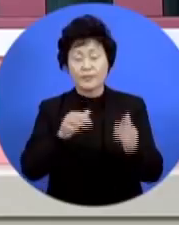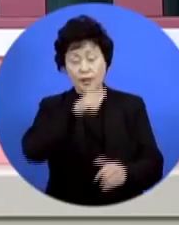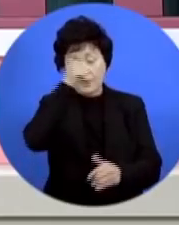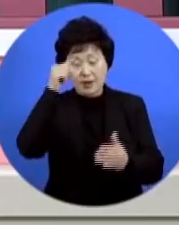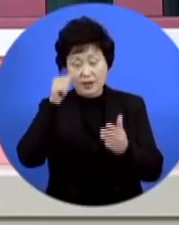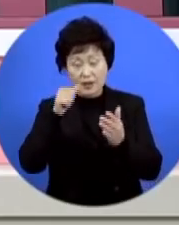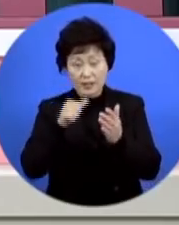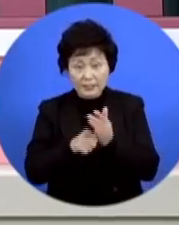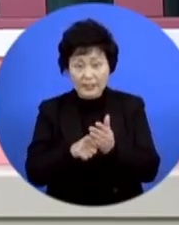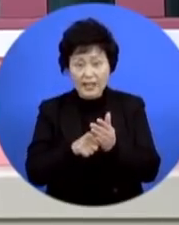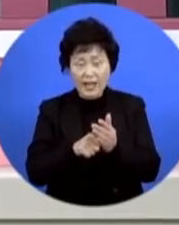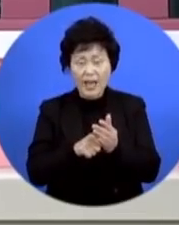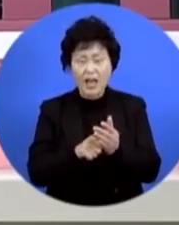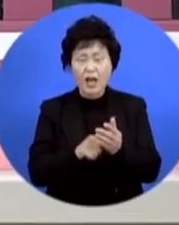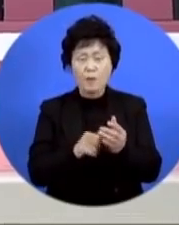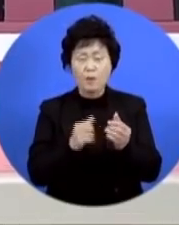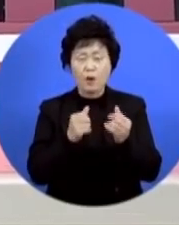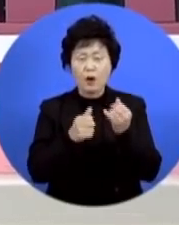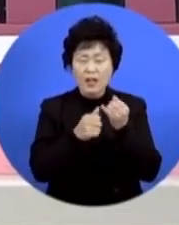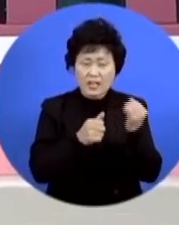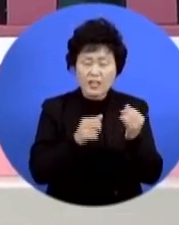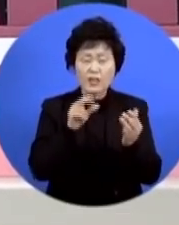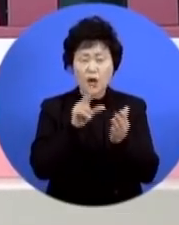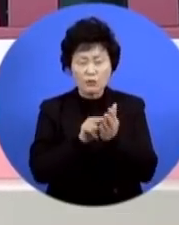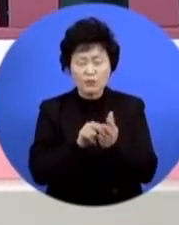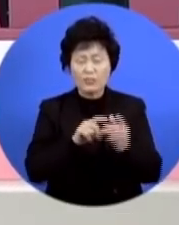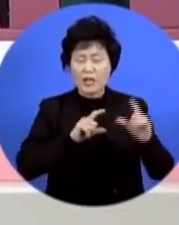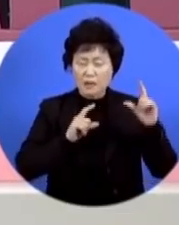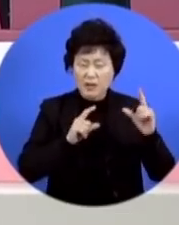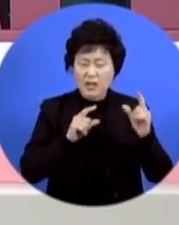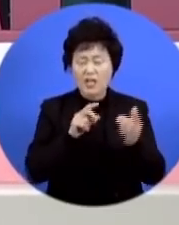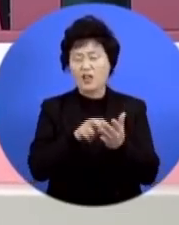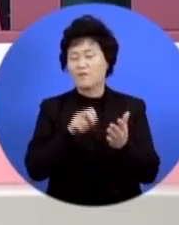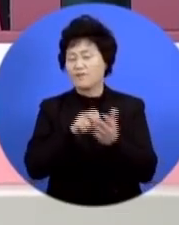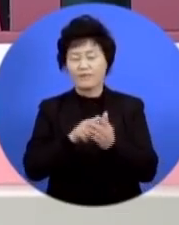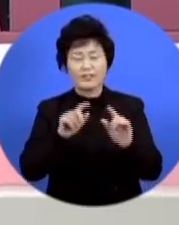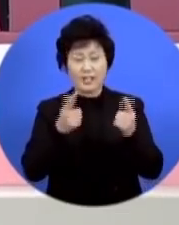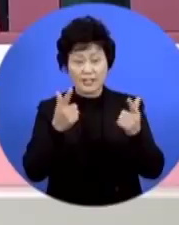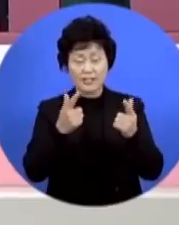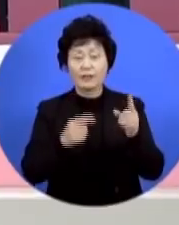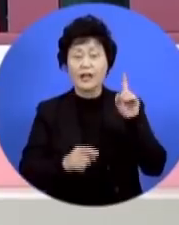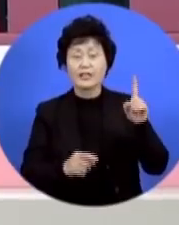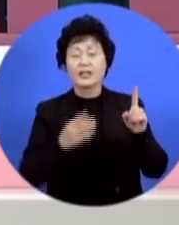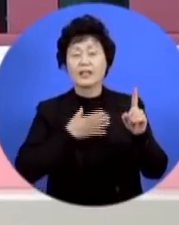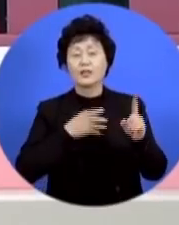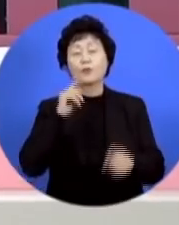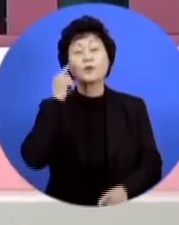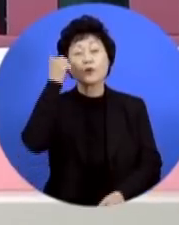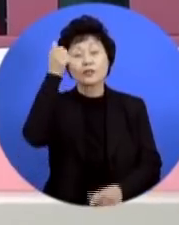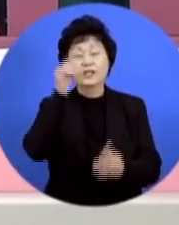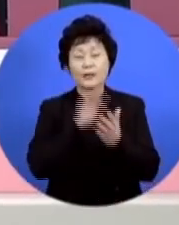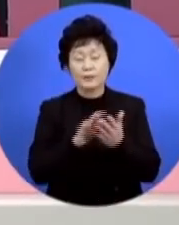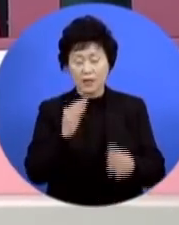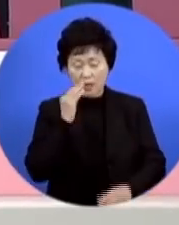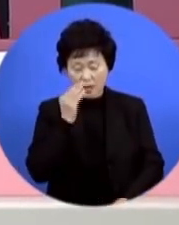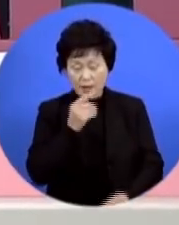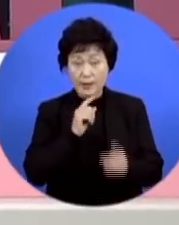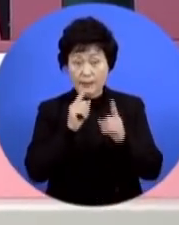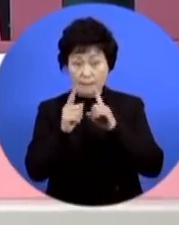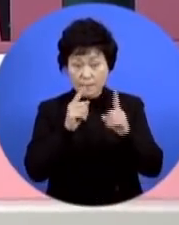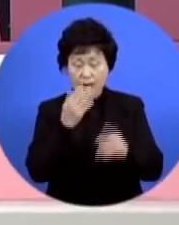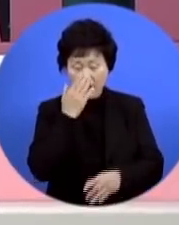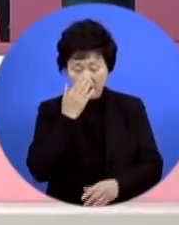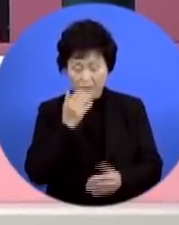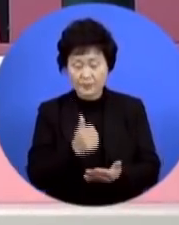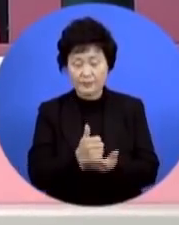평생 돈과 이성과 권력과 명예의 유혹에 무릎 꿇지 않겠습니다. 하나, 나는 목사입니다. 경건한 말과